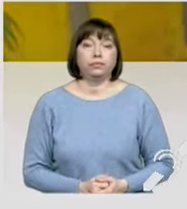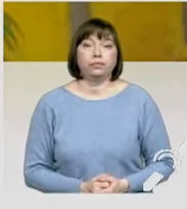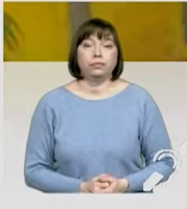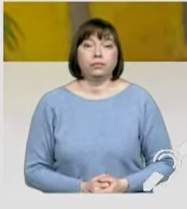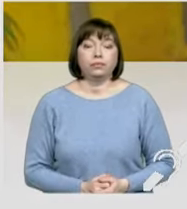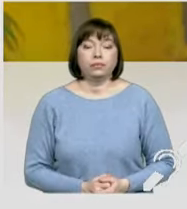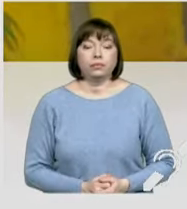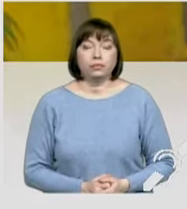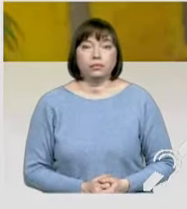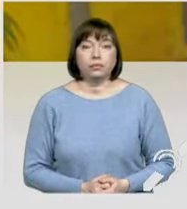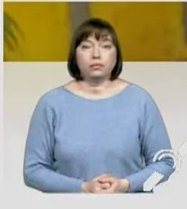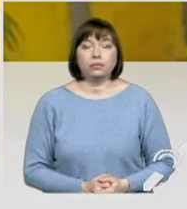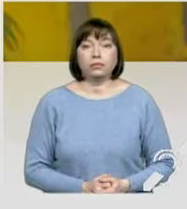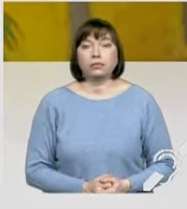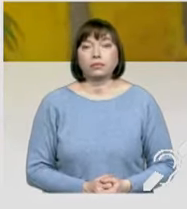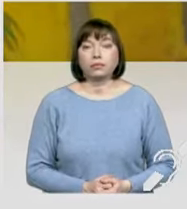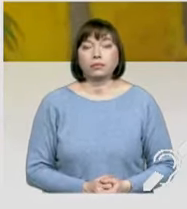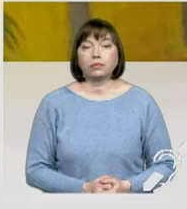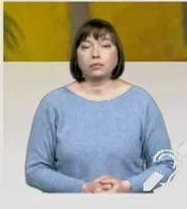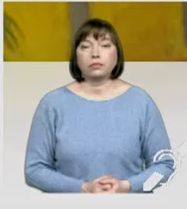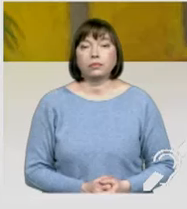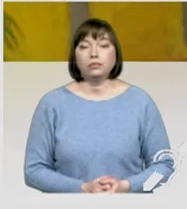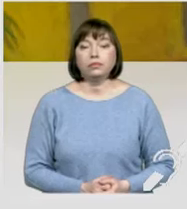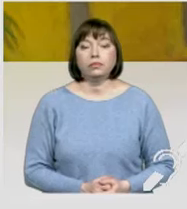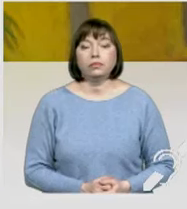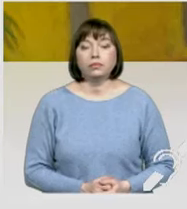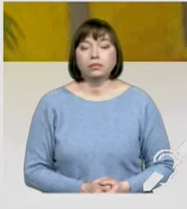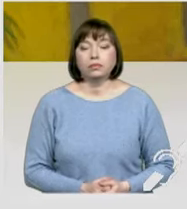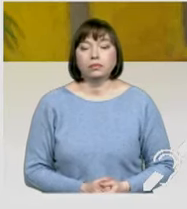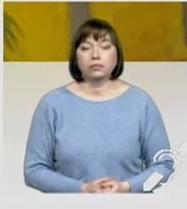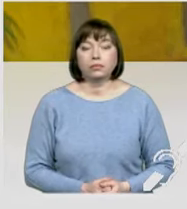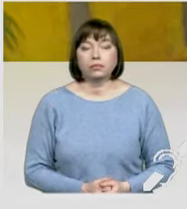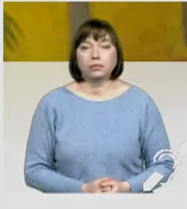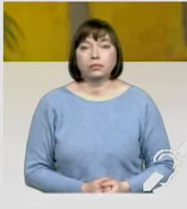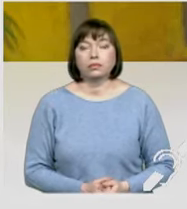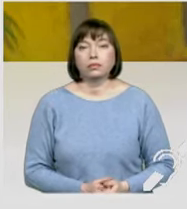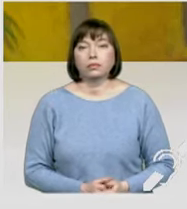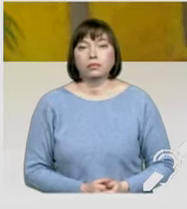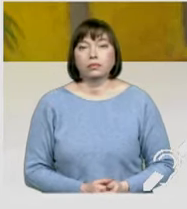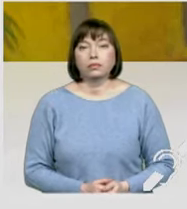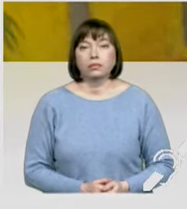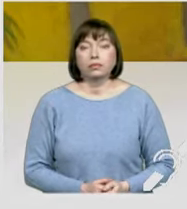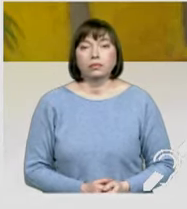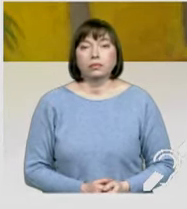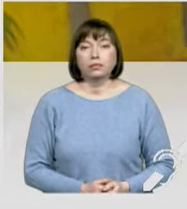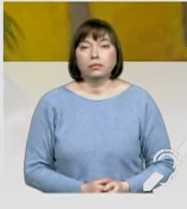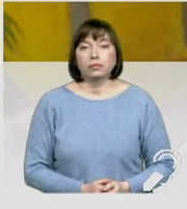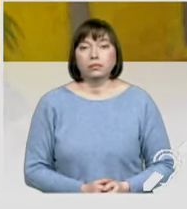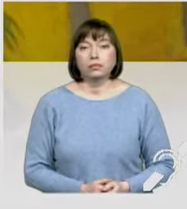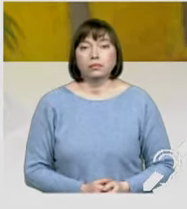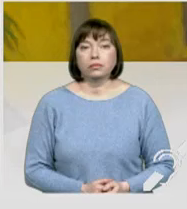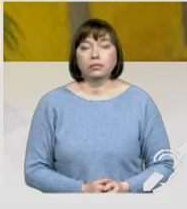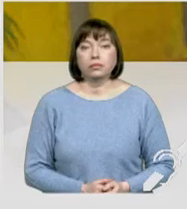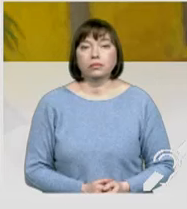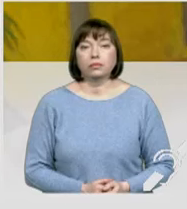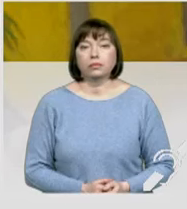people, you have to have argument, you have to give an example for other countries, including Estonia. And when you